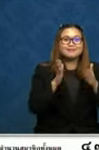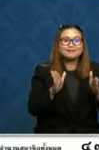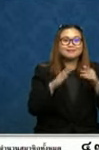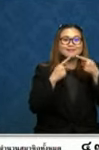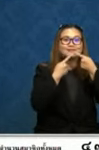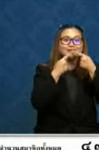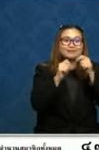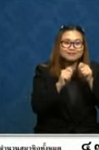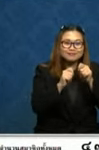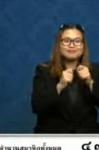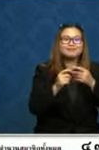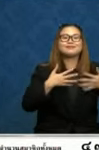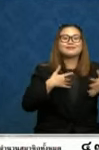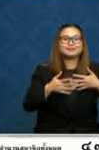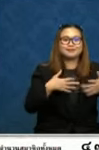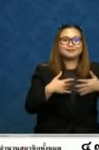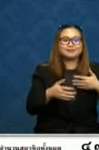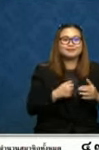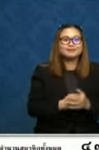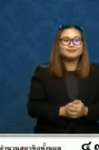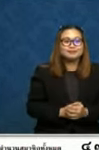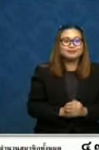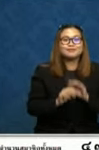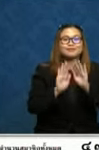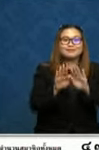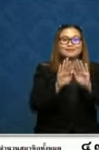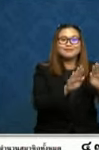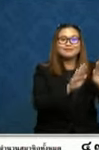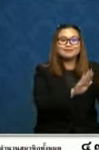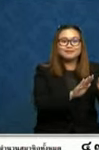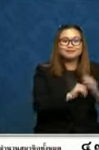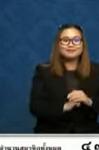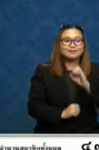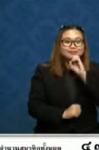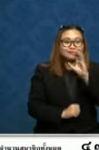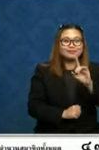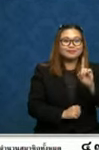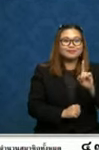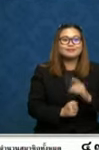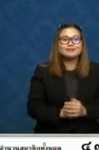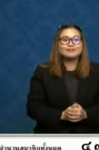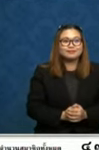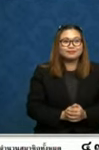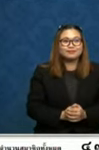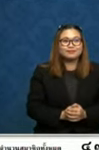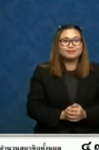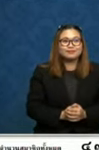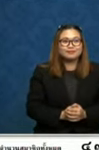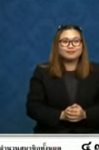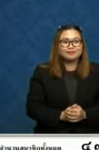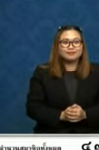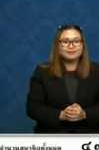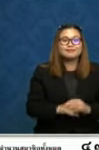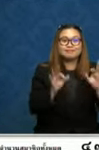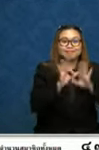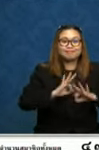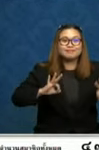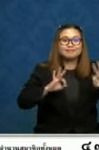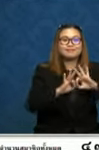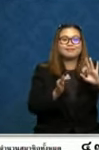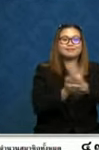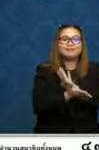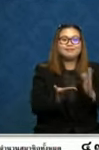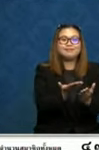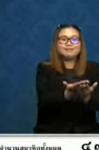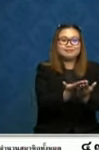าเตรียมข้อมูลไม่ทันแต่ว่าเราก็ฝากความหวังไว้ว่าขอเอกสารไปเนี่ยอย่างน้อยท่านก็ต้องส่งกลับมานะคะให้เราพิจารณ